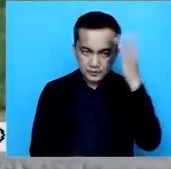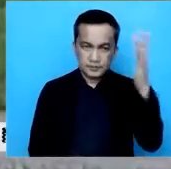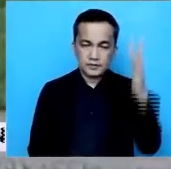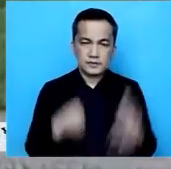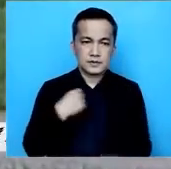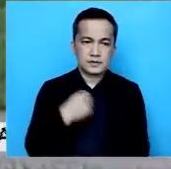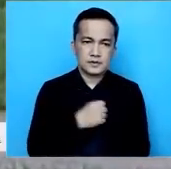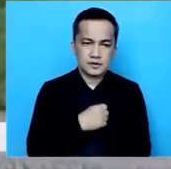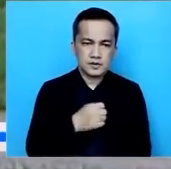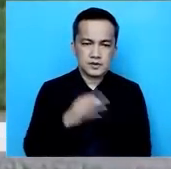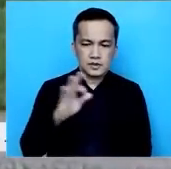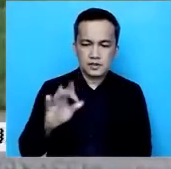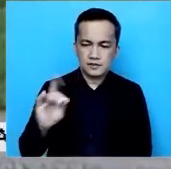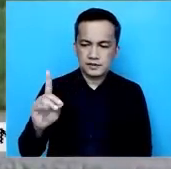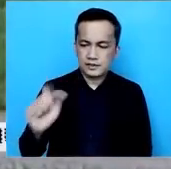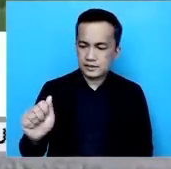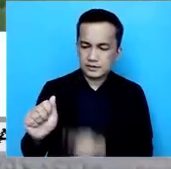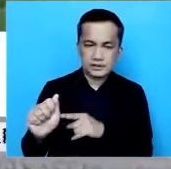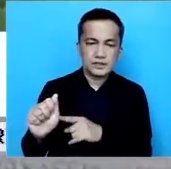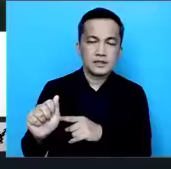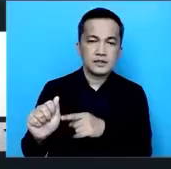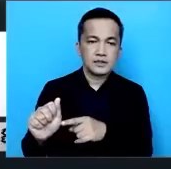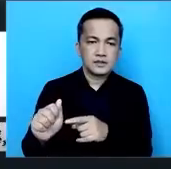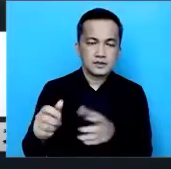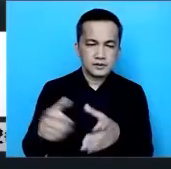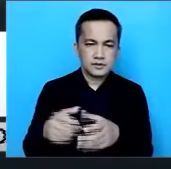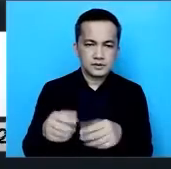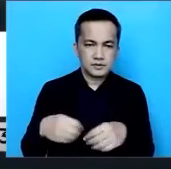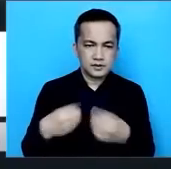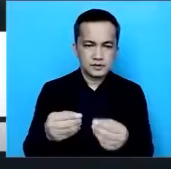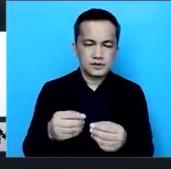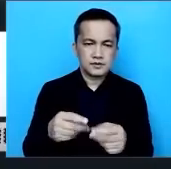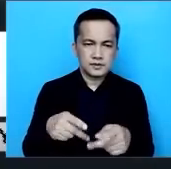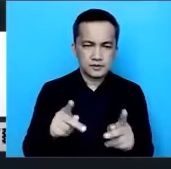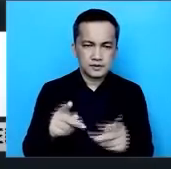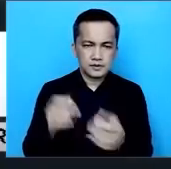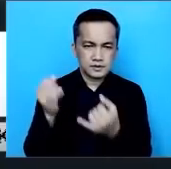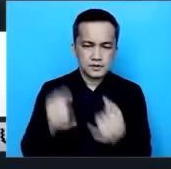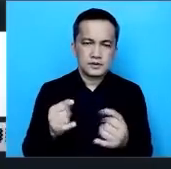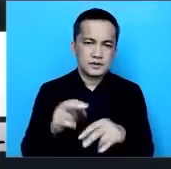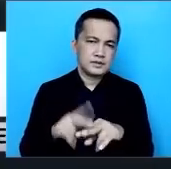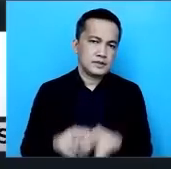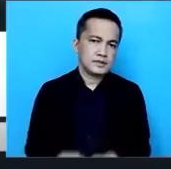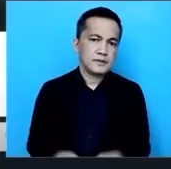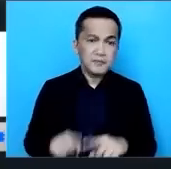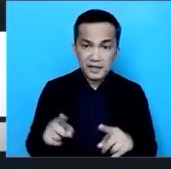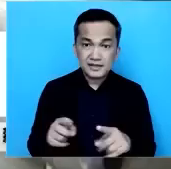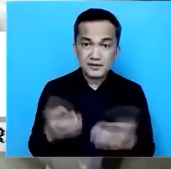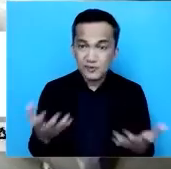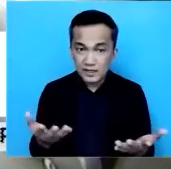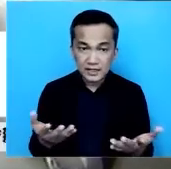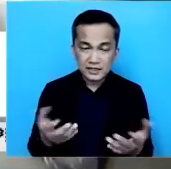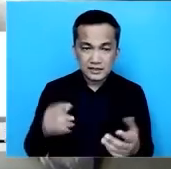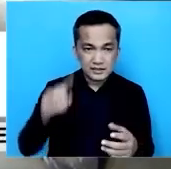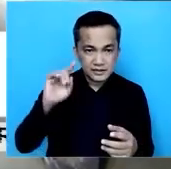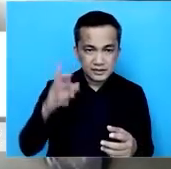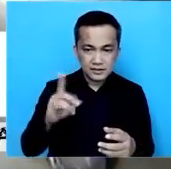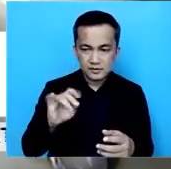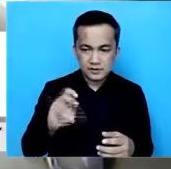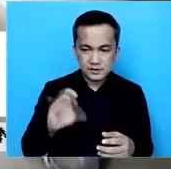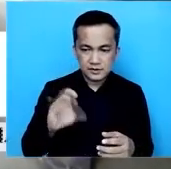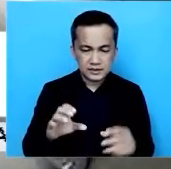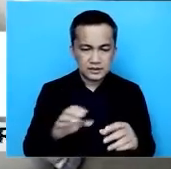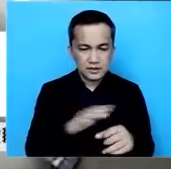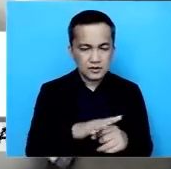ang Food and Drug Administration ang ahensyang nag-i-issue ng permit to import para sa asin. Pero wala naman daw silang alam sa domestic at local